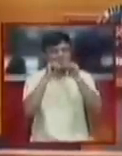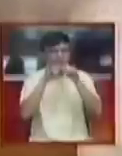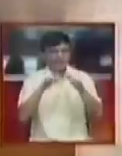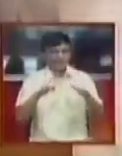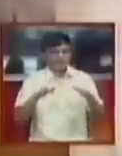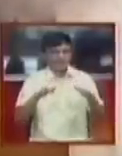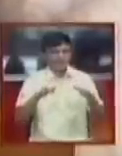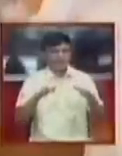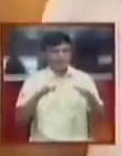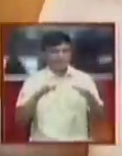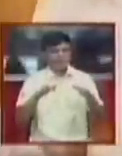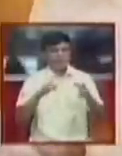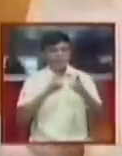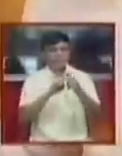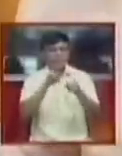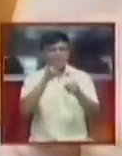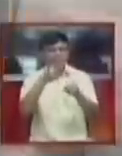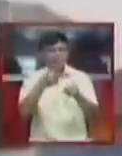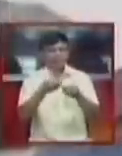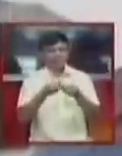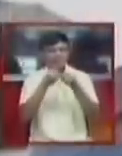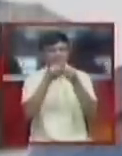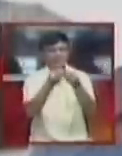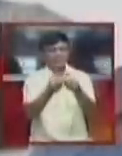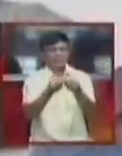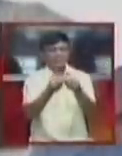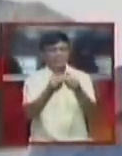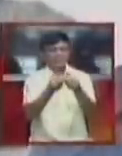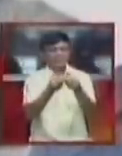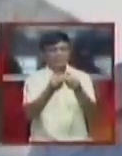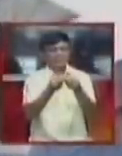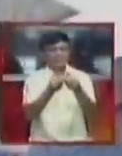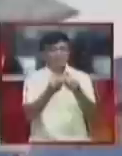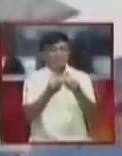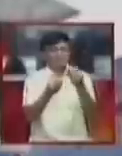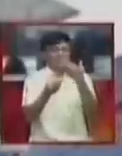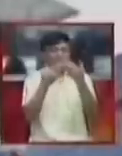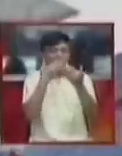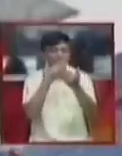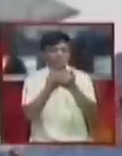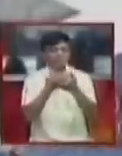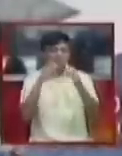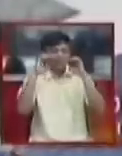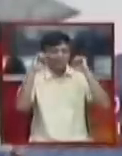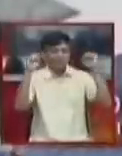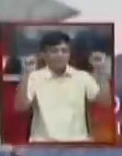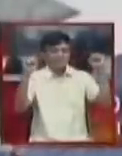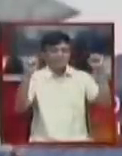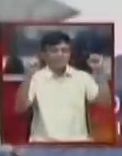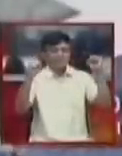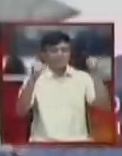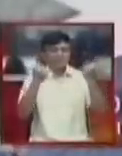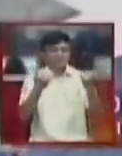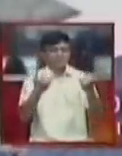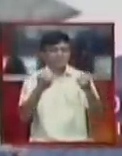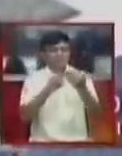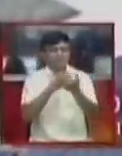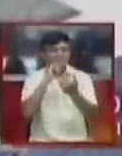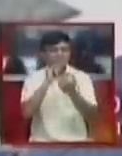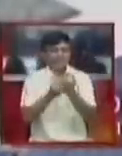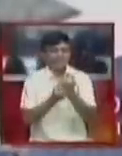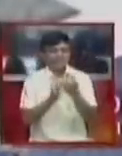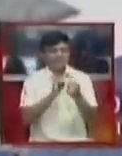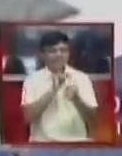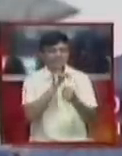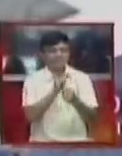ganito. Pangalawa, yung pagkakaroon natin ng mabait na Pangulo. Itong proyekto na ito